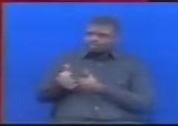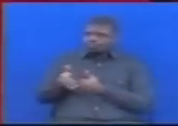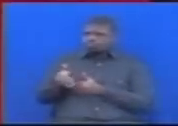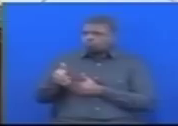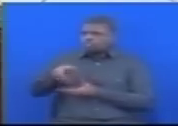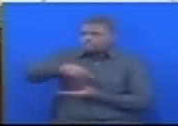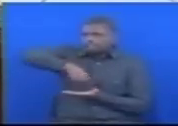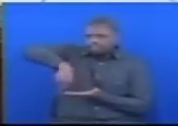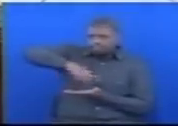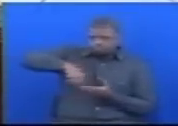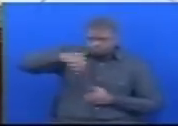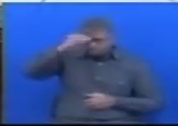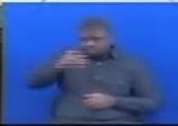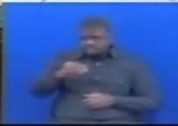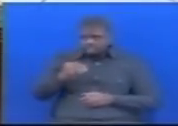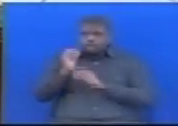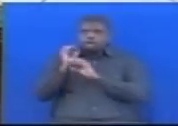Gogoni.